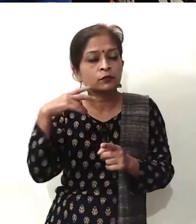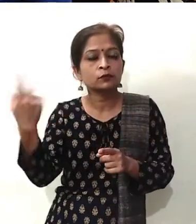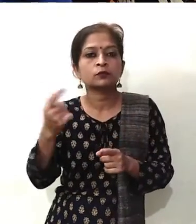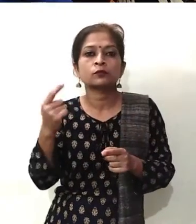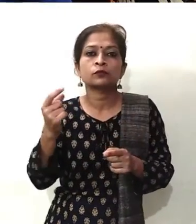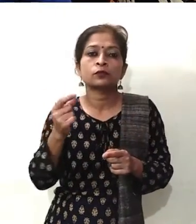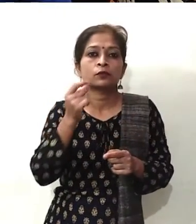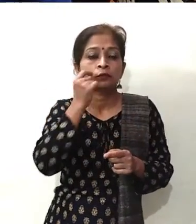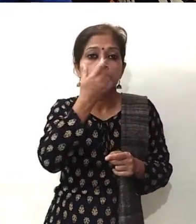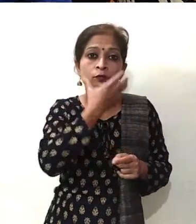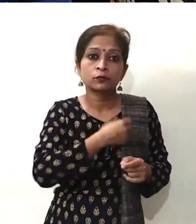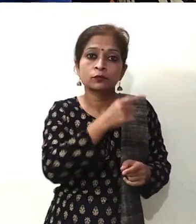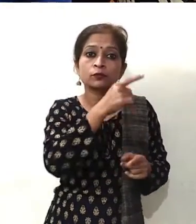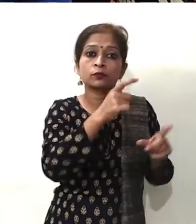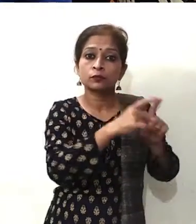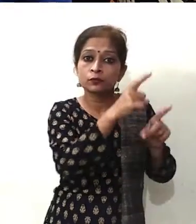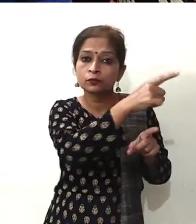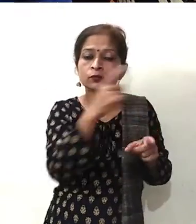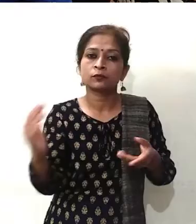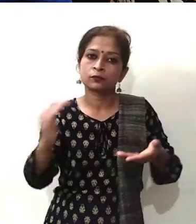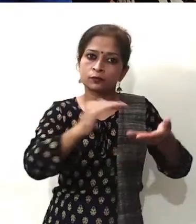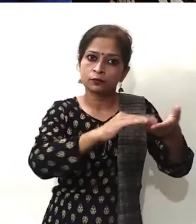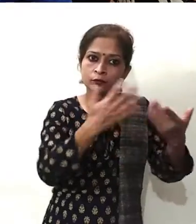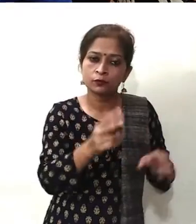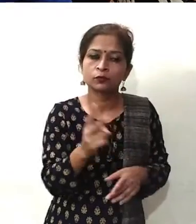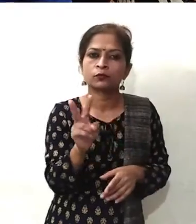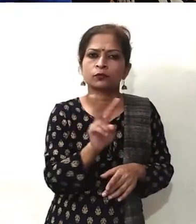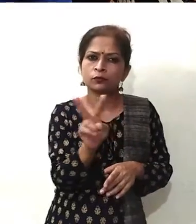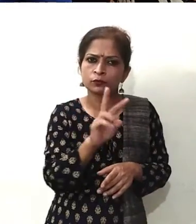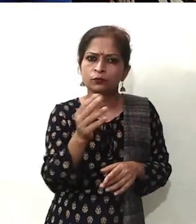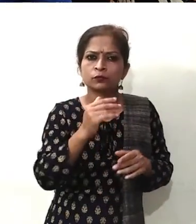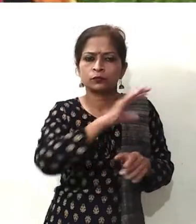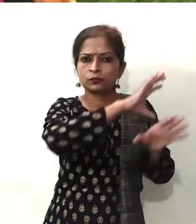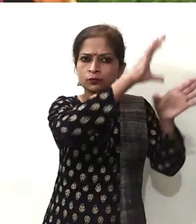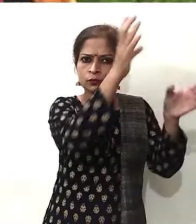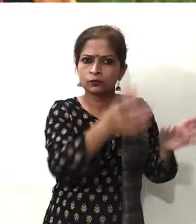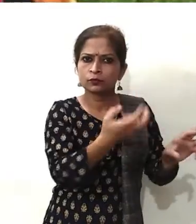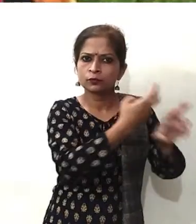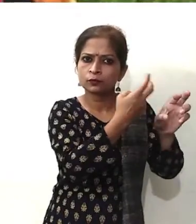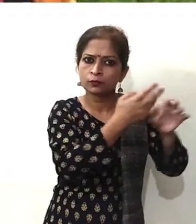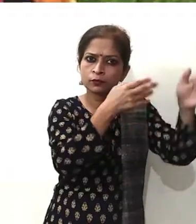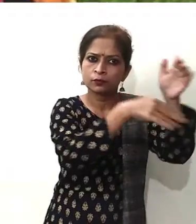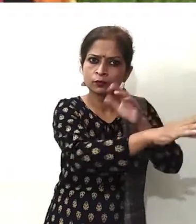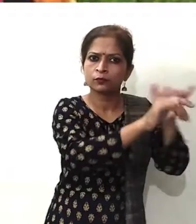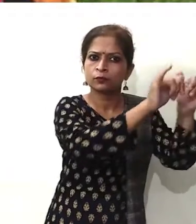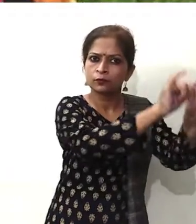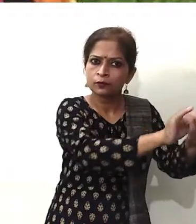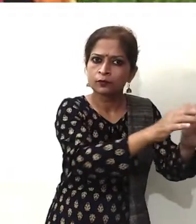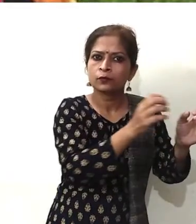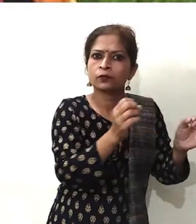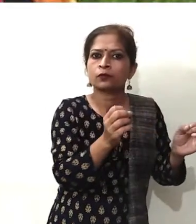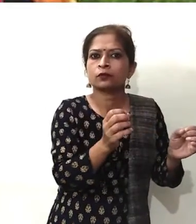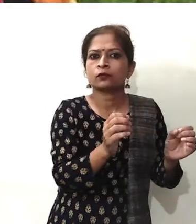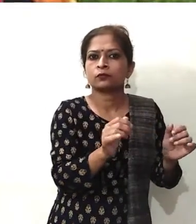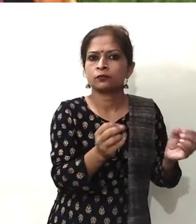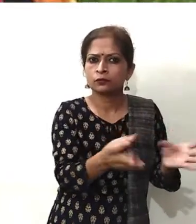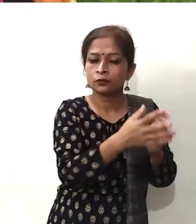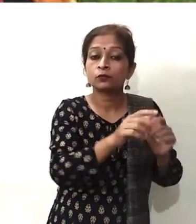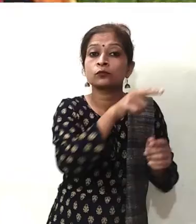दोनों गुफा में रहने लगे और कृपी को एक पुत्र हुआ, नाम रखा अश्वत्थामा।